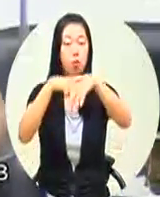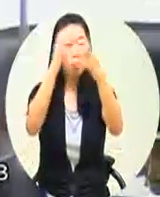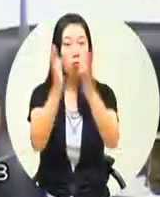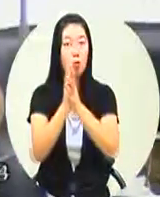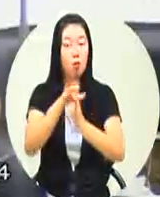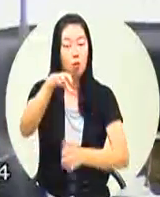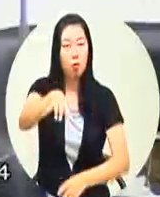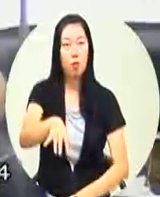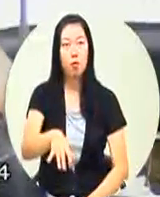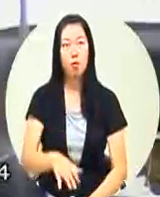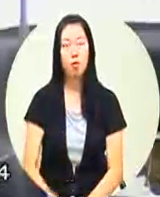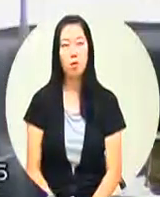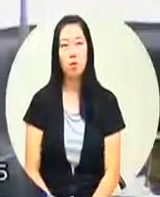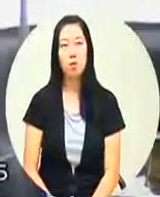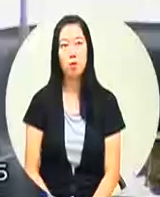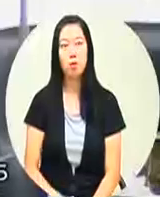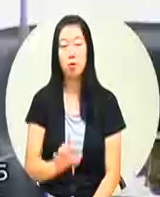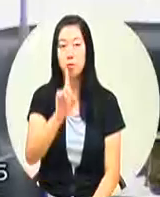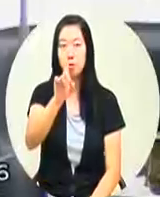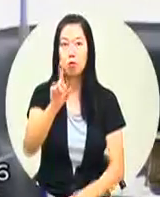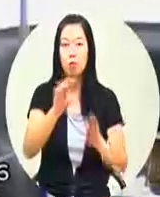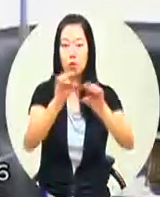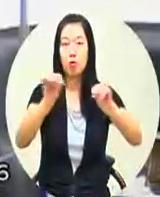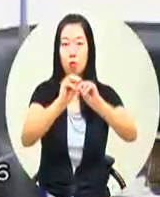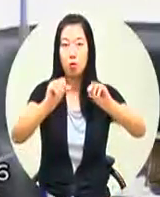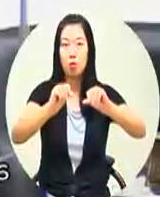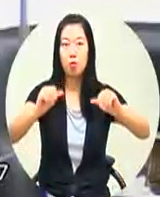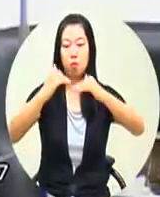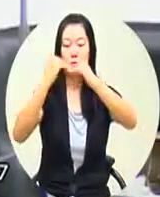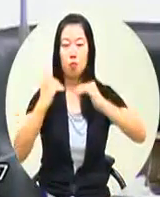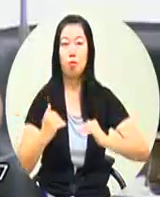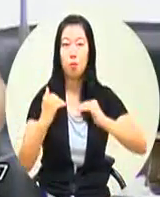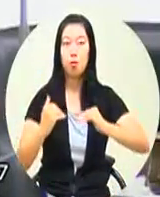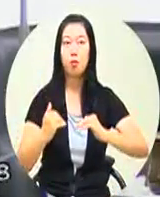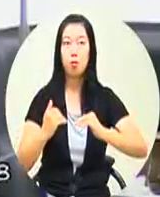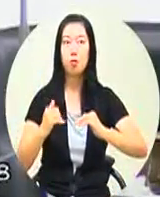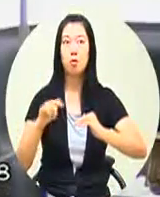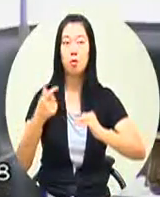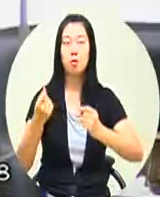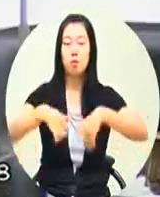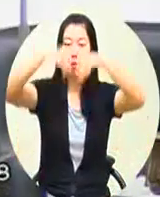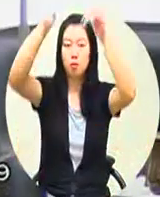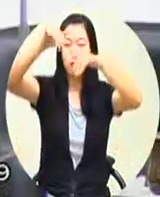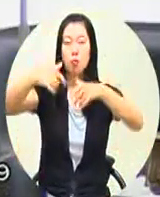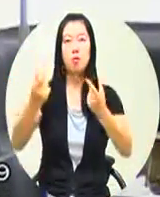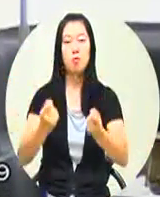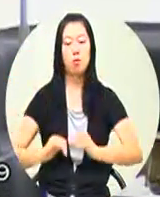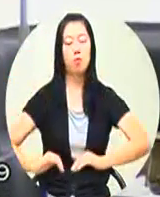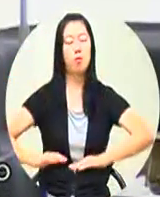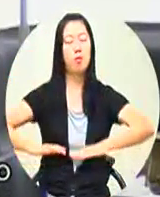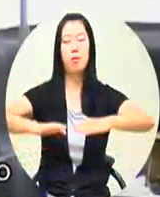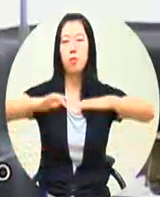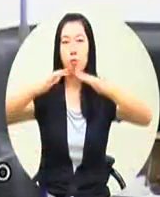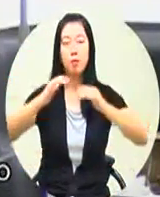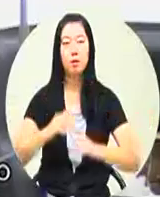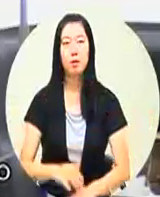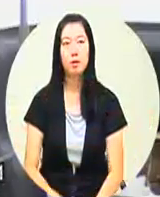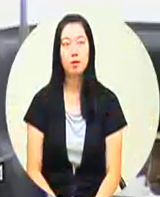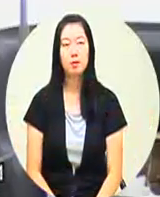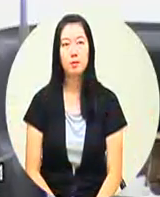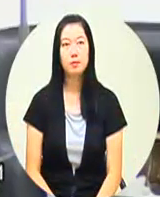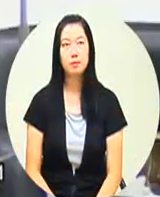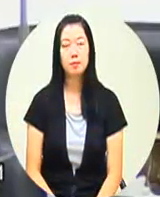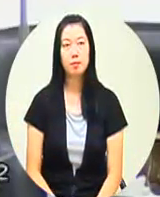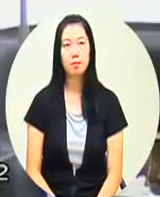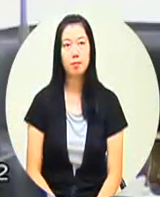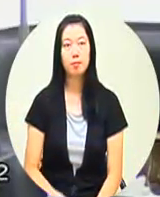个很下面下降啊，啊，顶头嘛是热嘛是规个拢淹啊，啊，它还是。